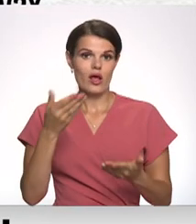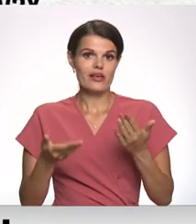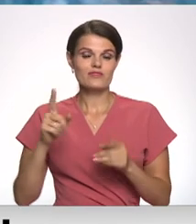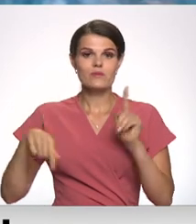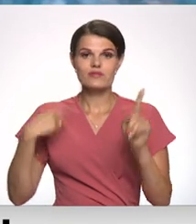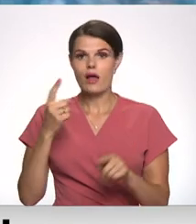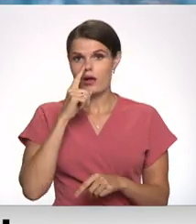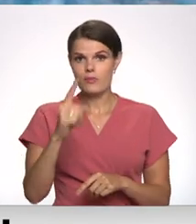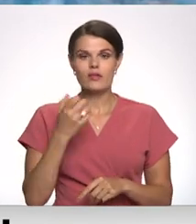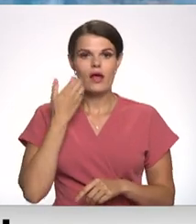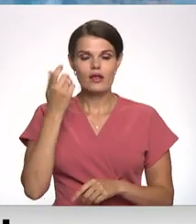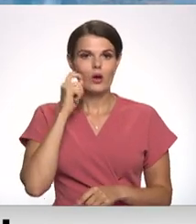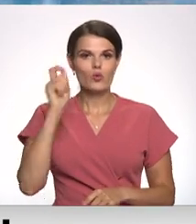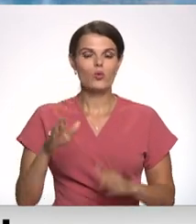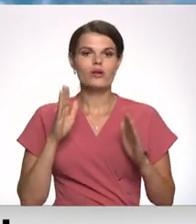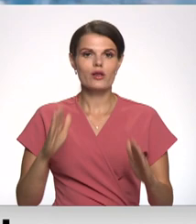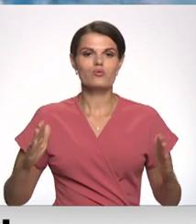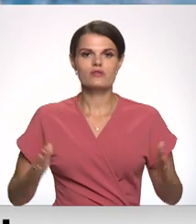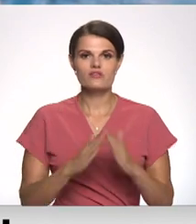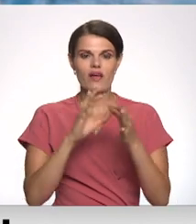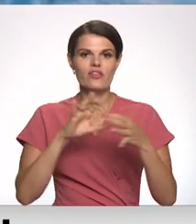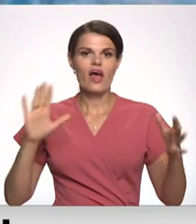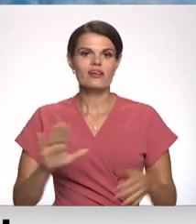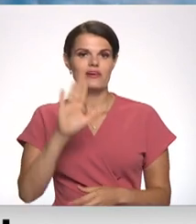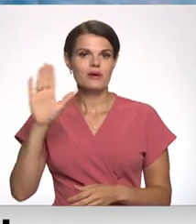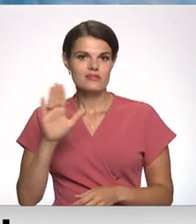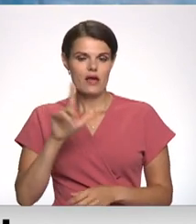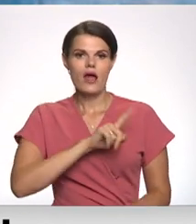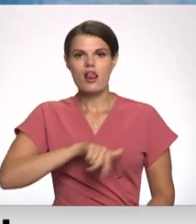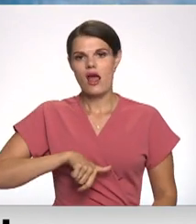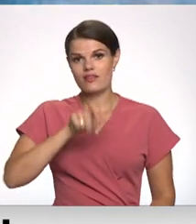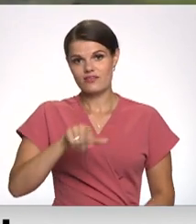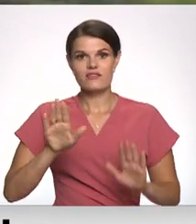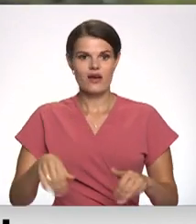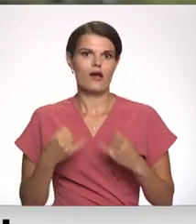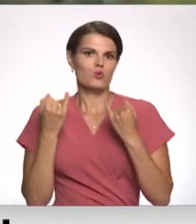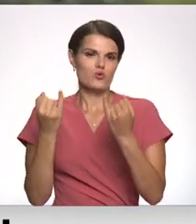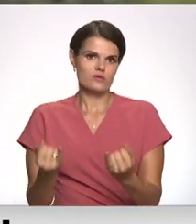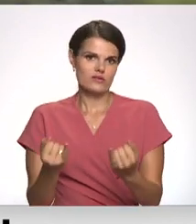nākamnedēļ, kad Ukraina svinēs savu neatkarības dienu, Latvijas iedzīvotāji varētu sarūpēt šo dāvanu.